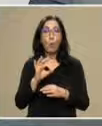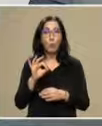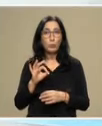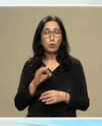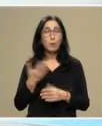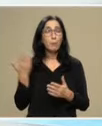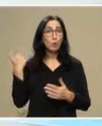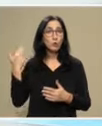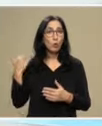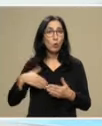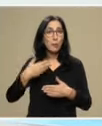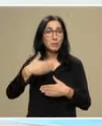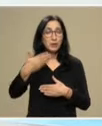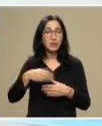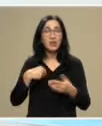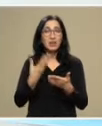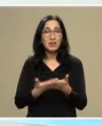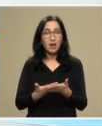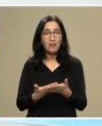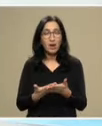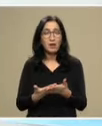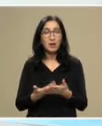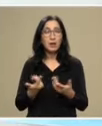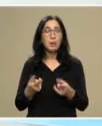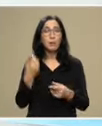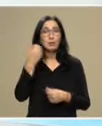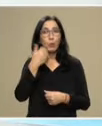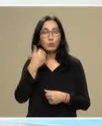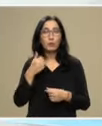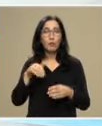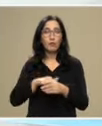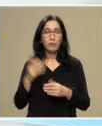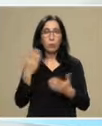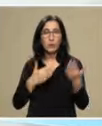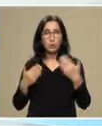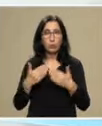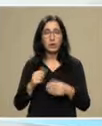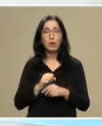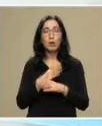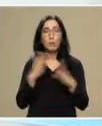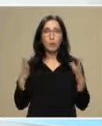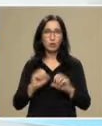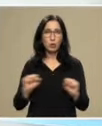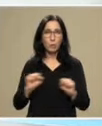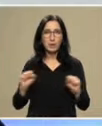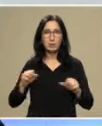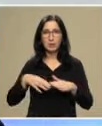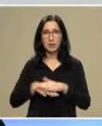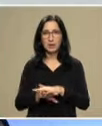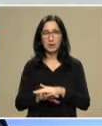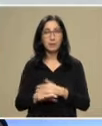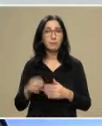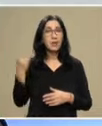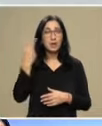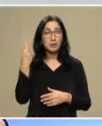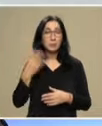по-скоро перспектива ли дава изкуственият интелект при използването му в образованието или повече опасности крие?